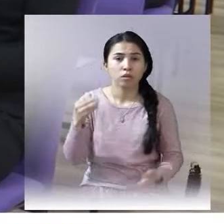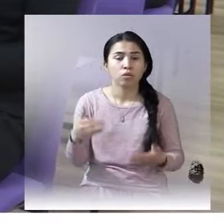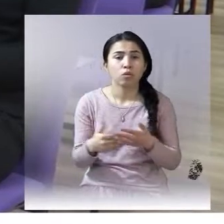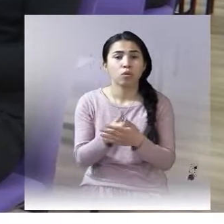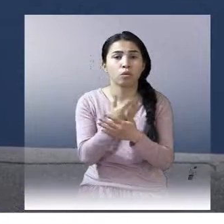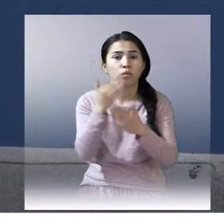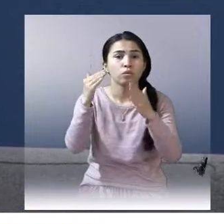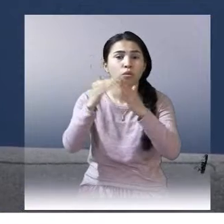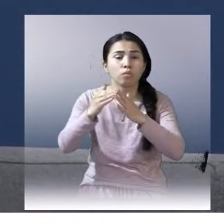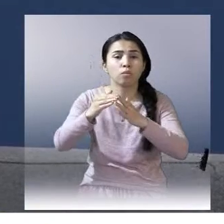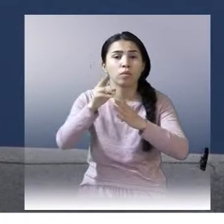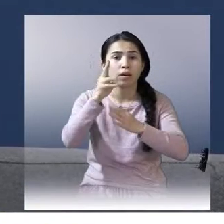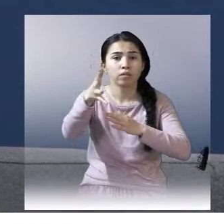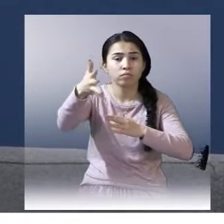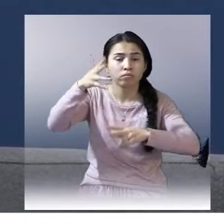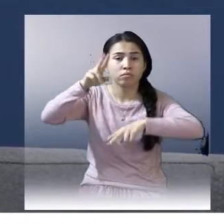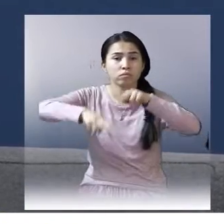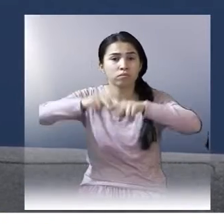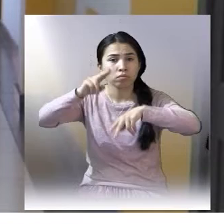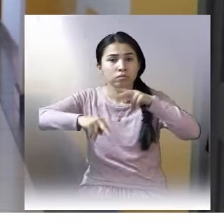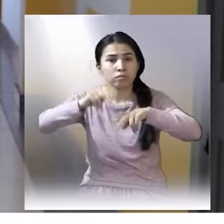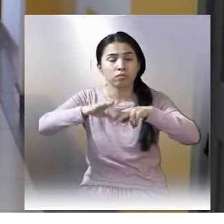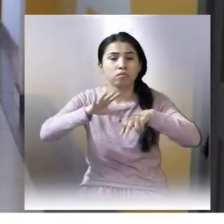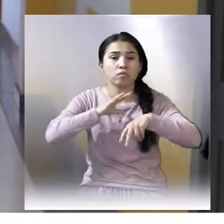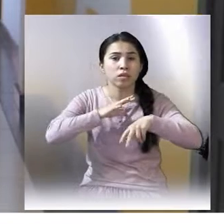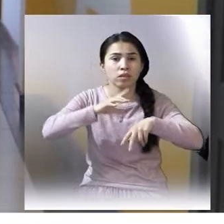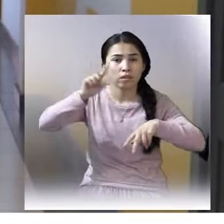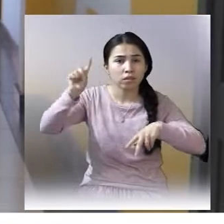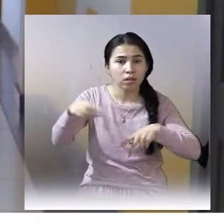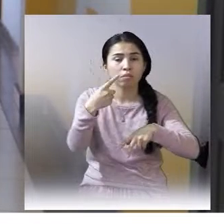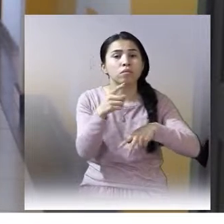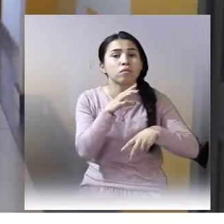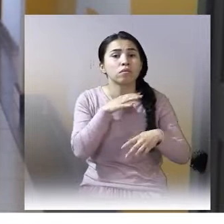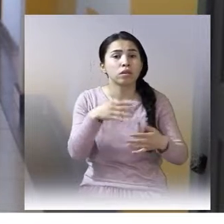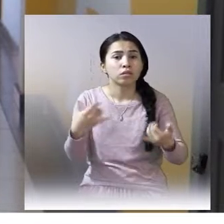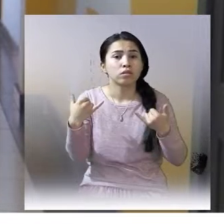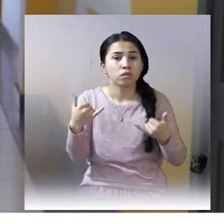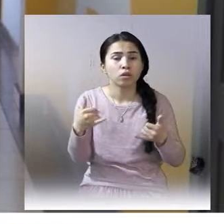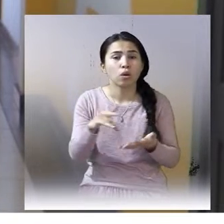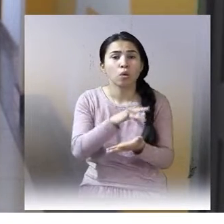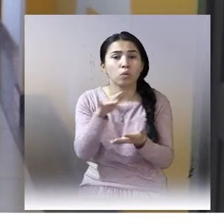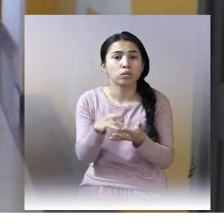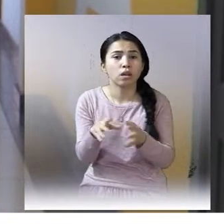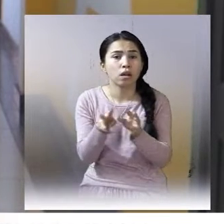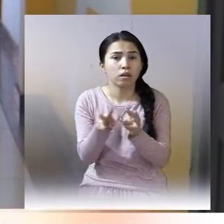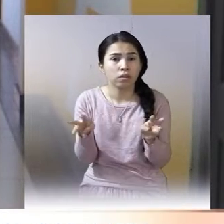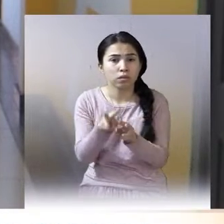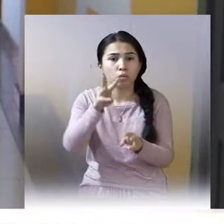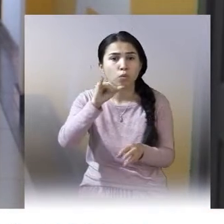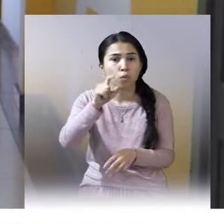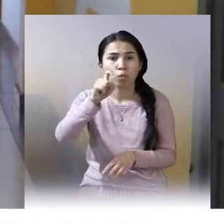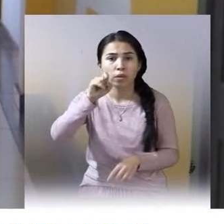құқық қорғау қызметкерлеріне жетті түсіндіру керек біз дейді. Семинарда Қазақстанның заңнамаларында